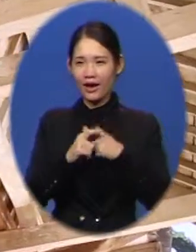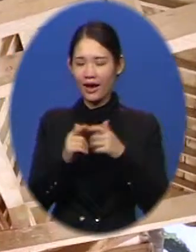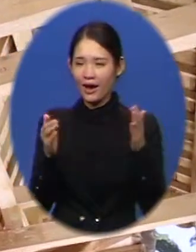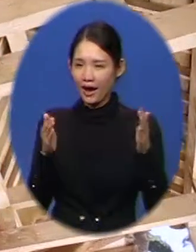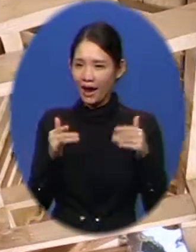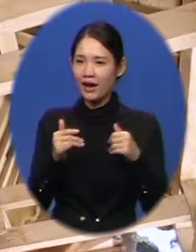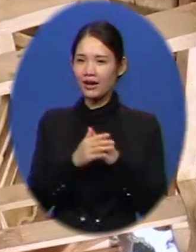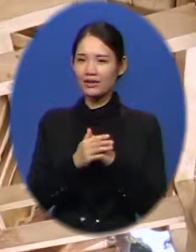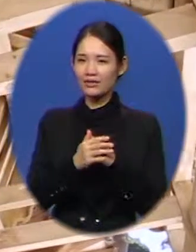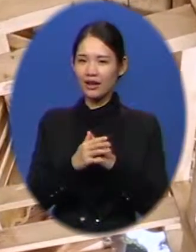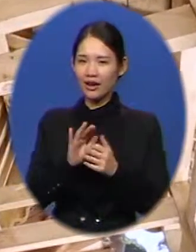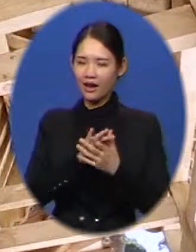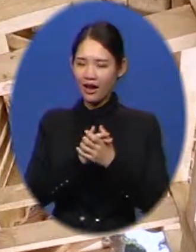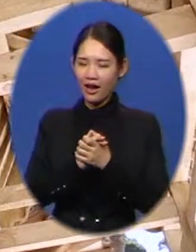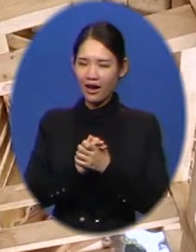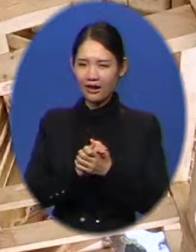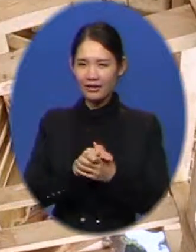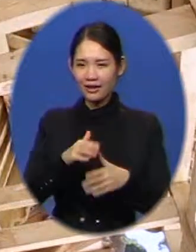정겨웠습니다.